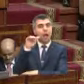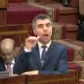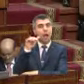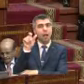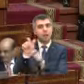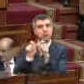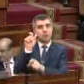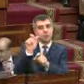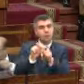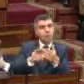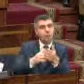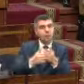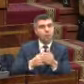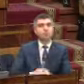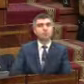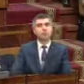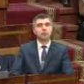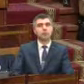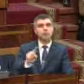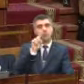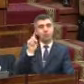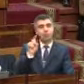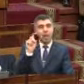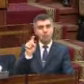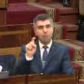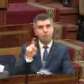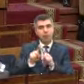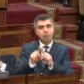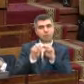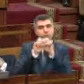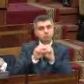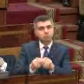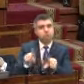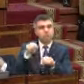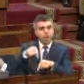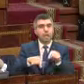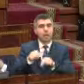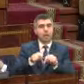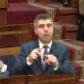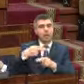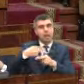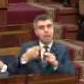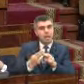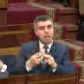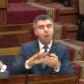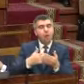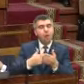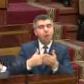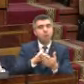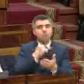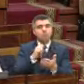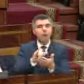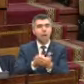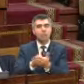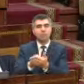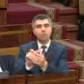ودوار تحديرت عرفات ظهور ديال هاد الافه هادي، وبكل مسؤوليه وبدون ما